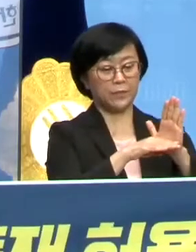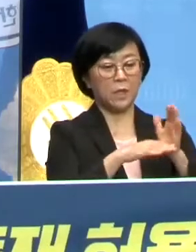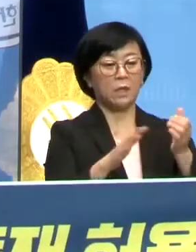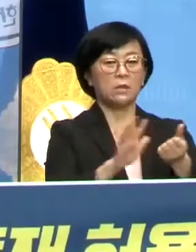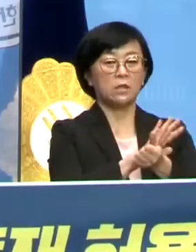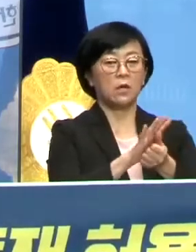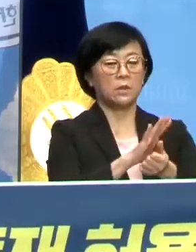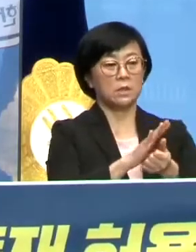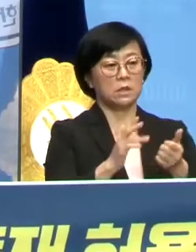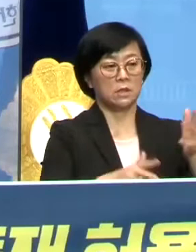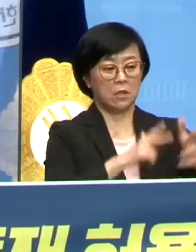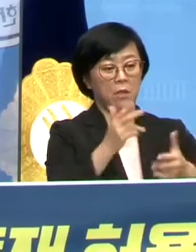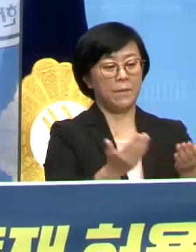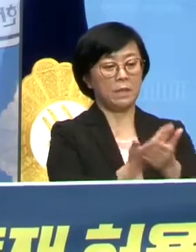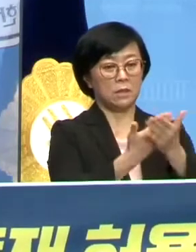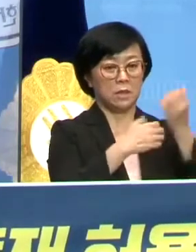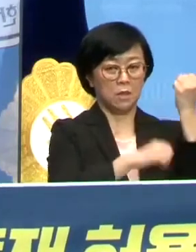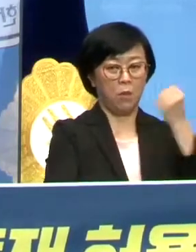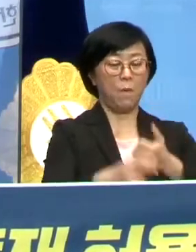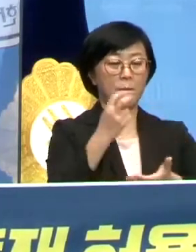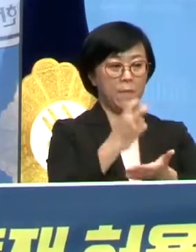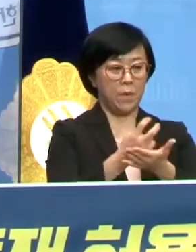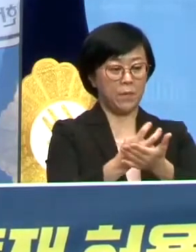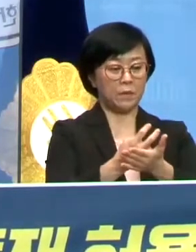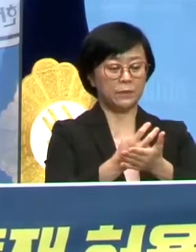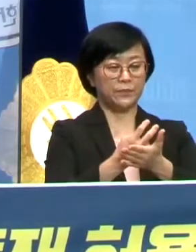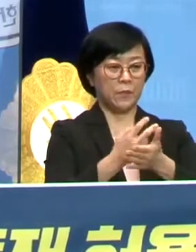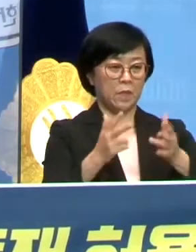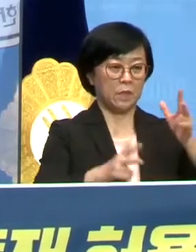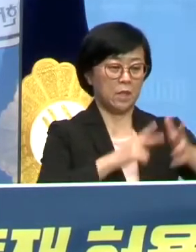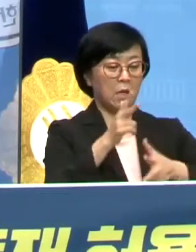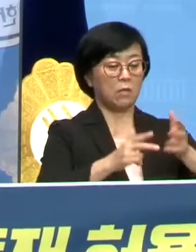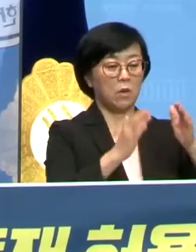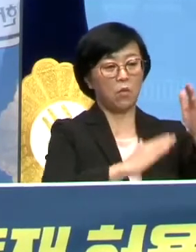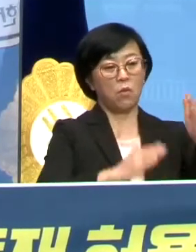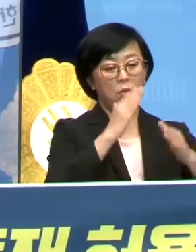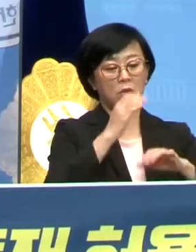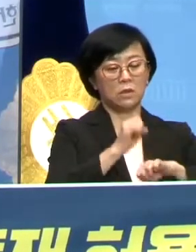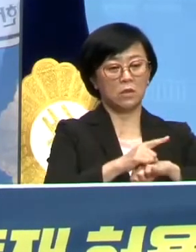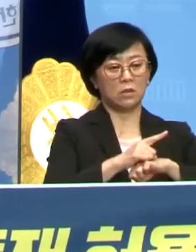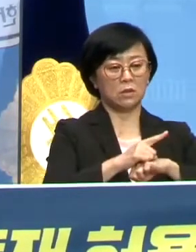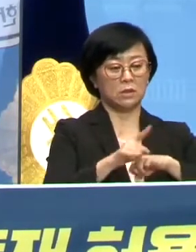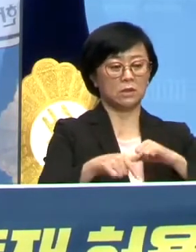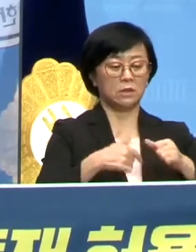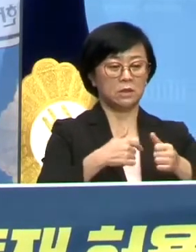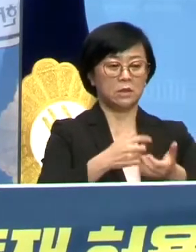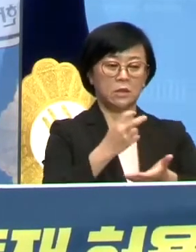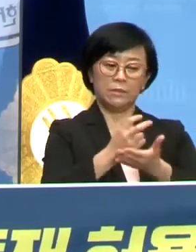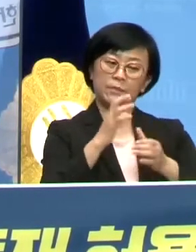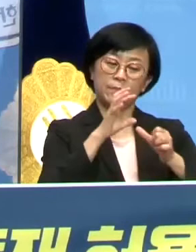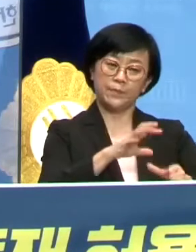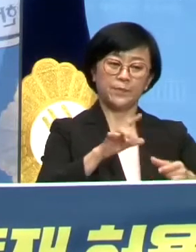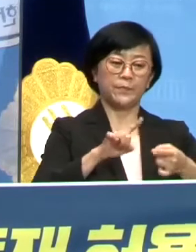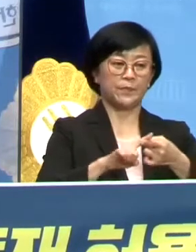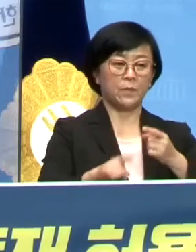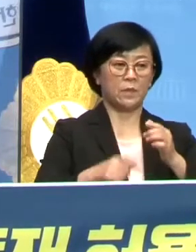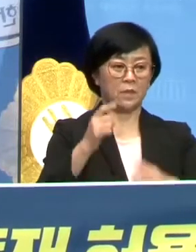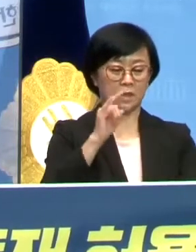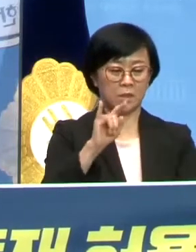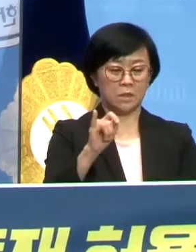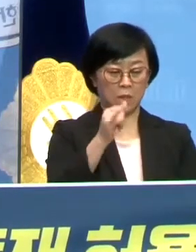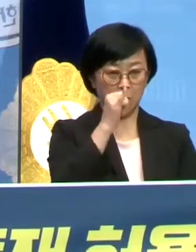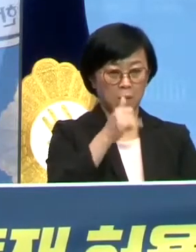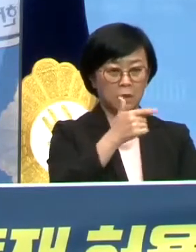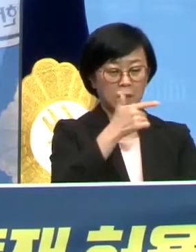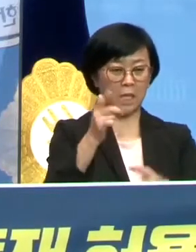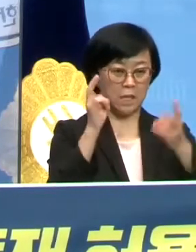산업 발전 기본법 은 한마디로 서비스 산업의 공공성을 훼손하는 규제 완화 법안이 자 재벌 대기업의